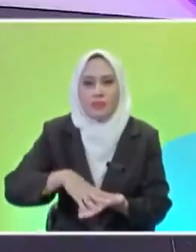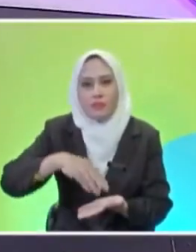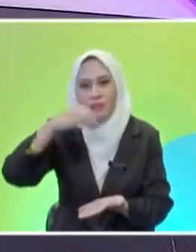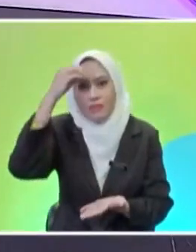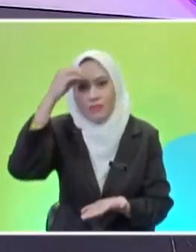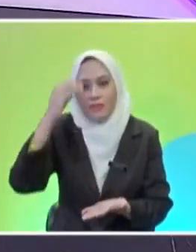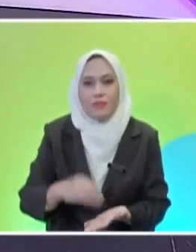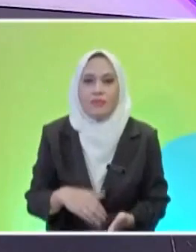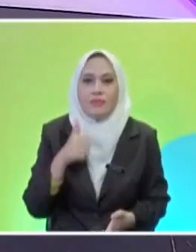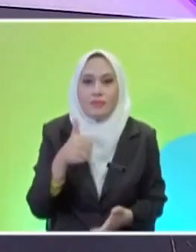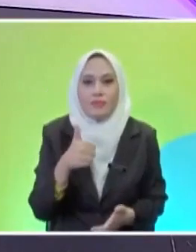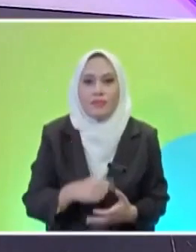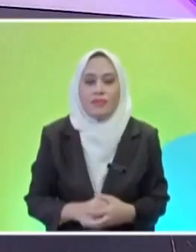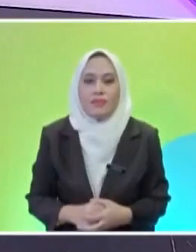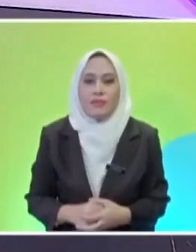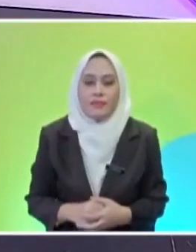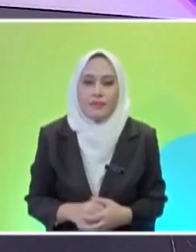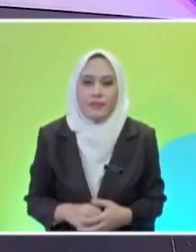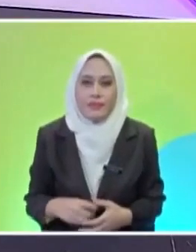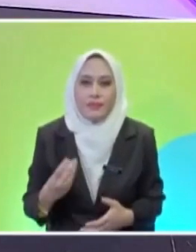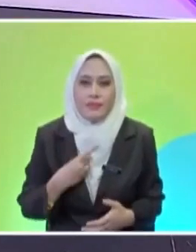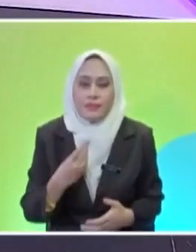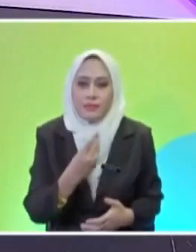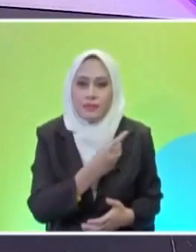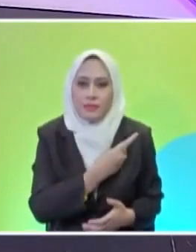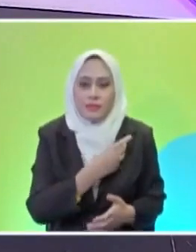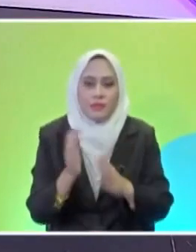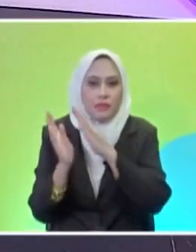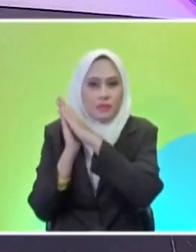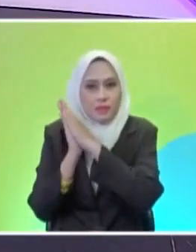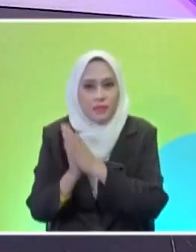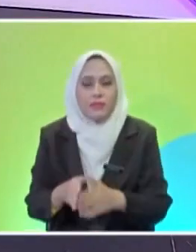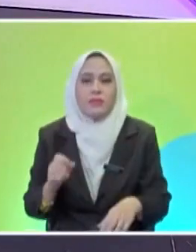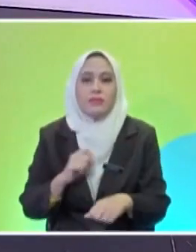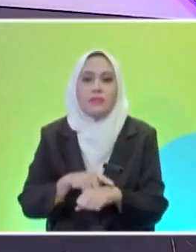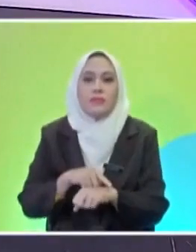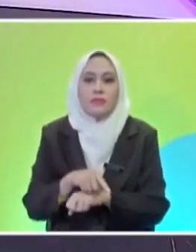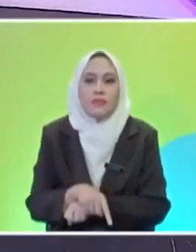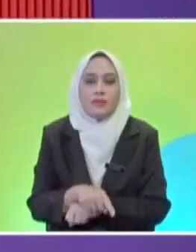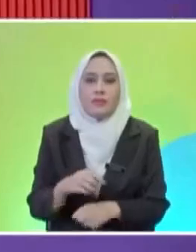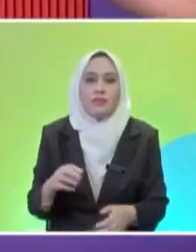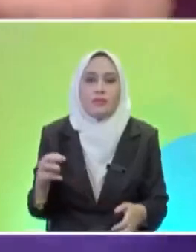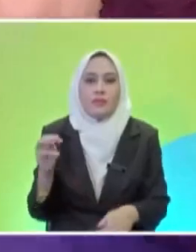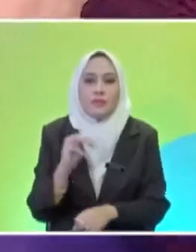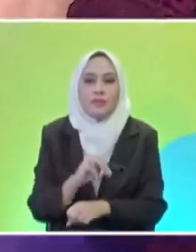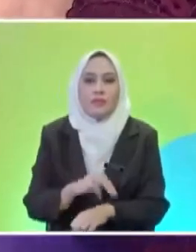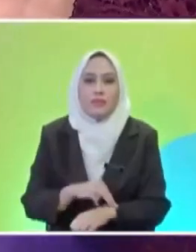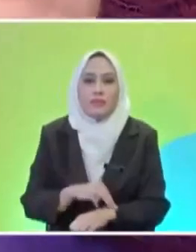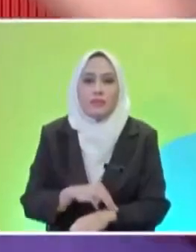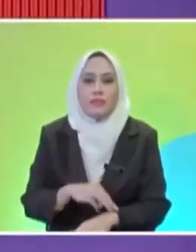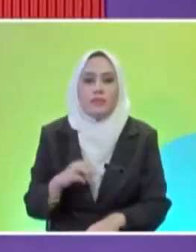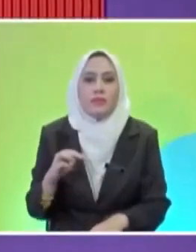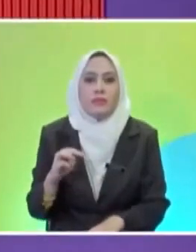Aisyah. Betul, murid-murid semua. Kita kena tidur awal waktu malam. Kita tampal gambar tidur